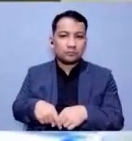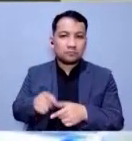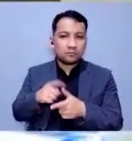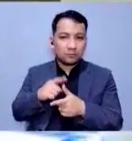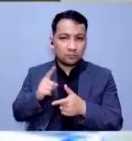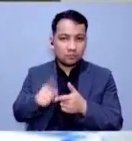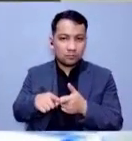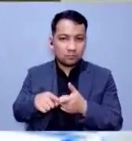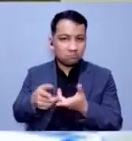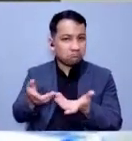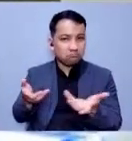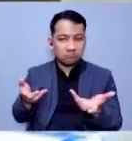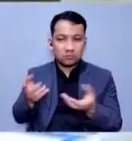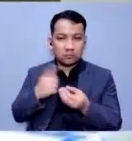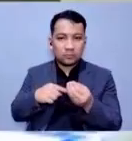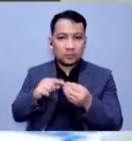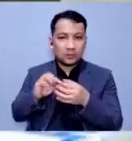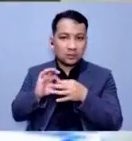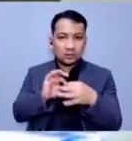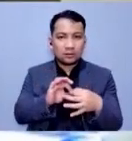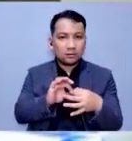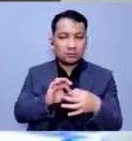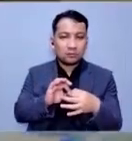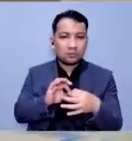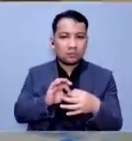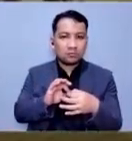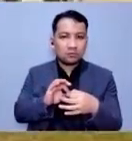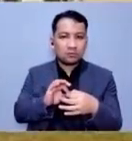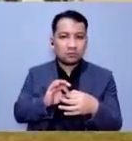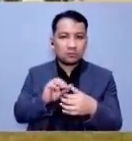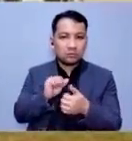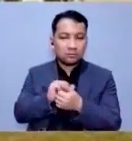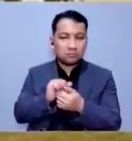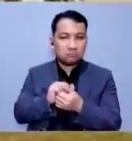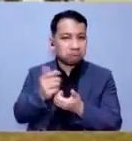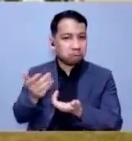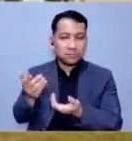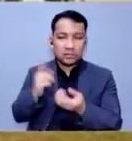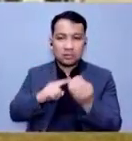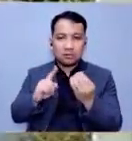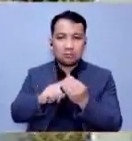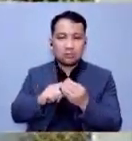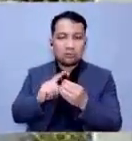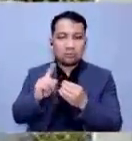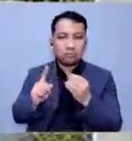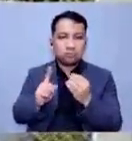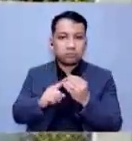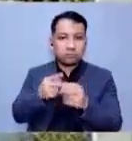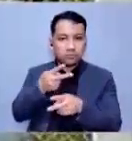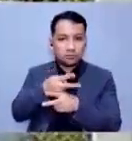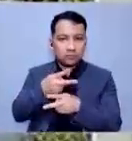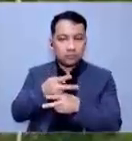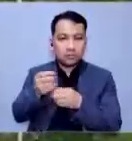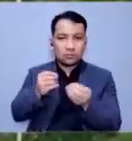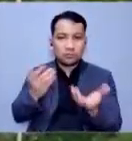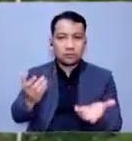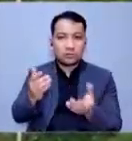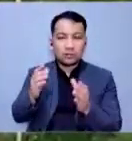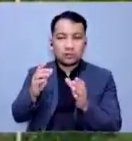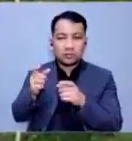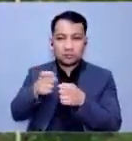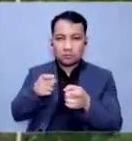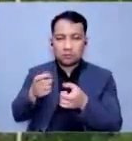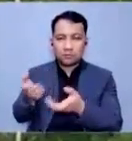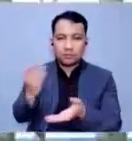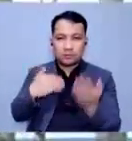and coordinating with them. Bukod sa pagbabantay sa operasyon ng mga planta, hinihikayat